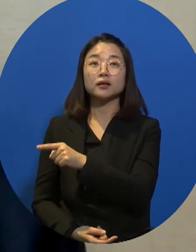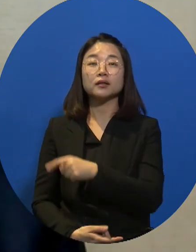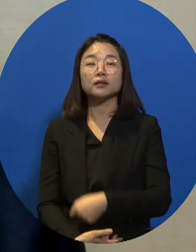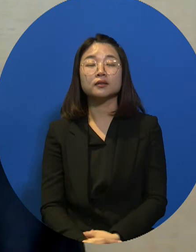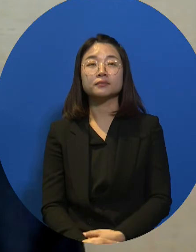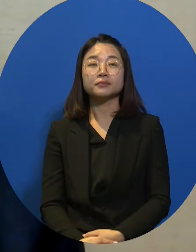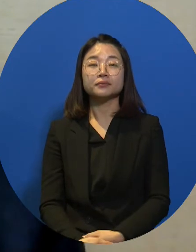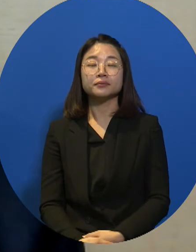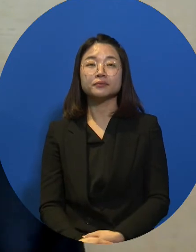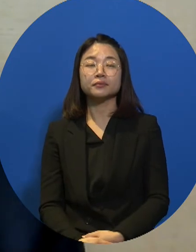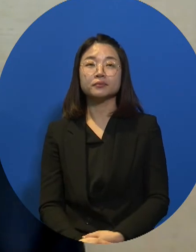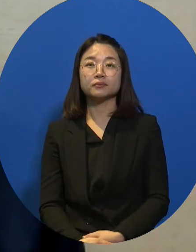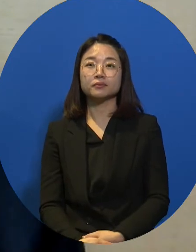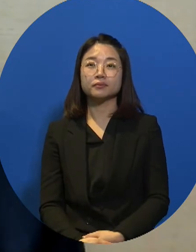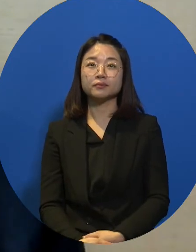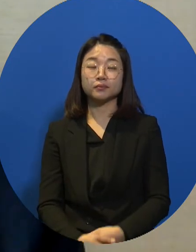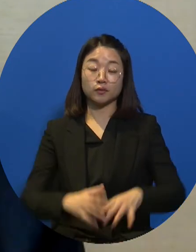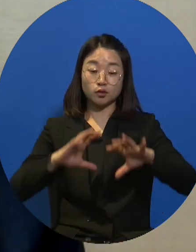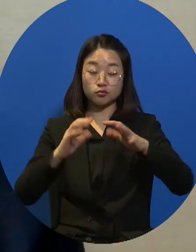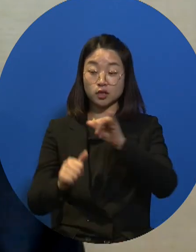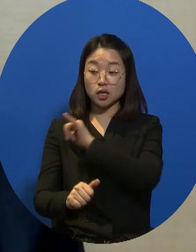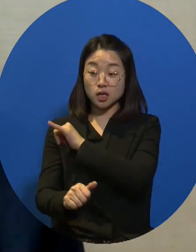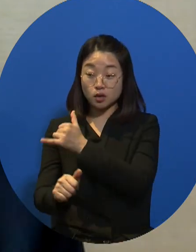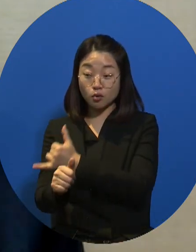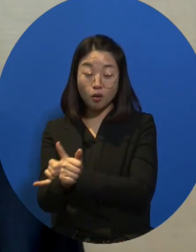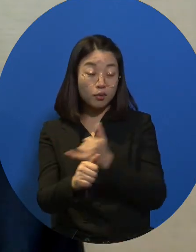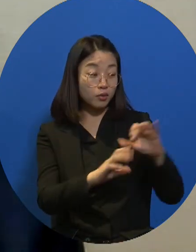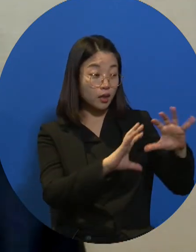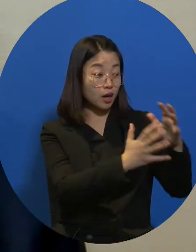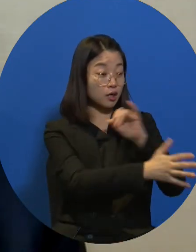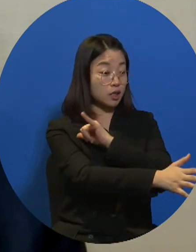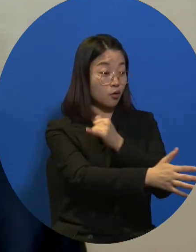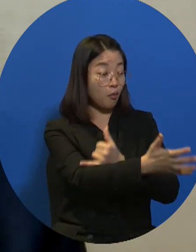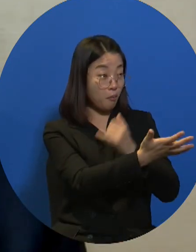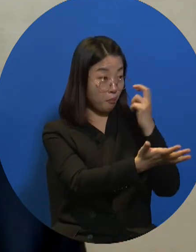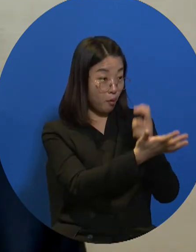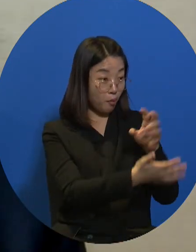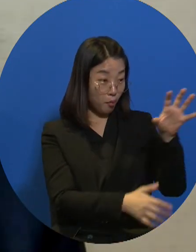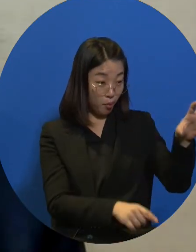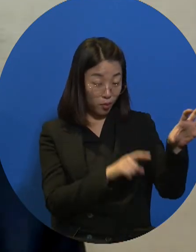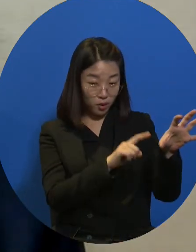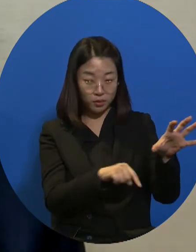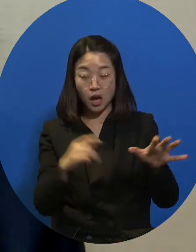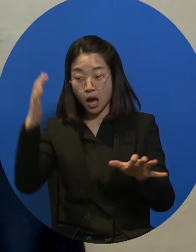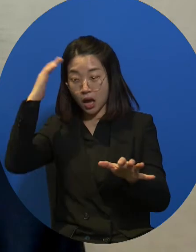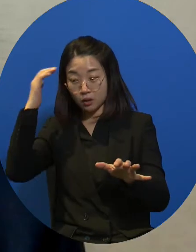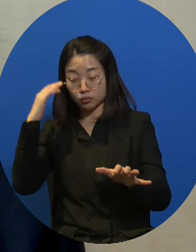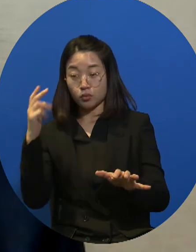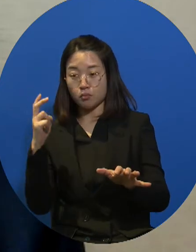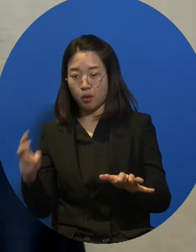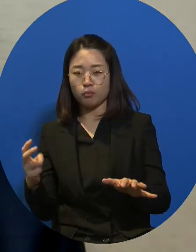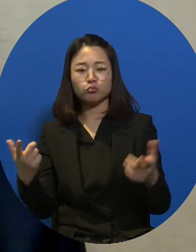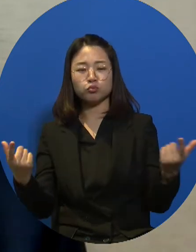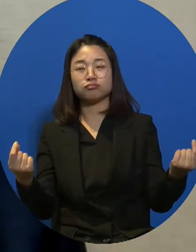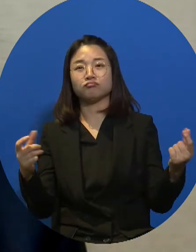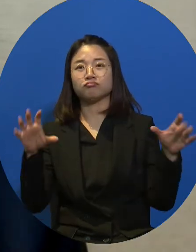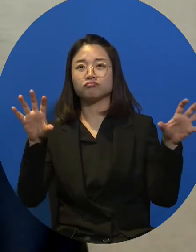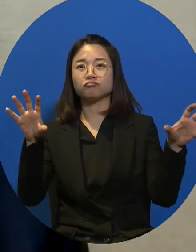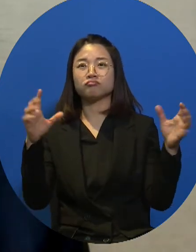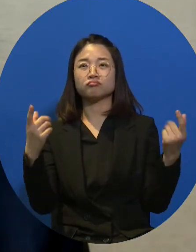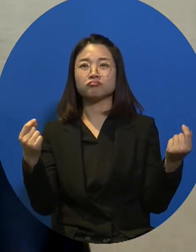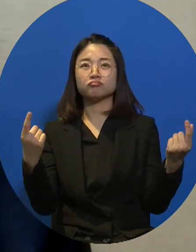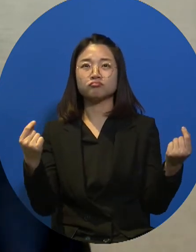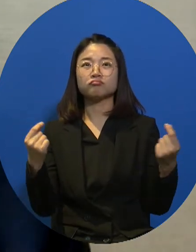이 국제인권법의 국내적 효력에 대해서 국제조약과 마찬가지로 법률의 효력을 가진다는